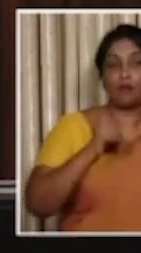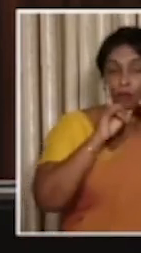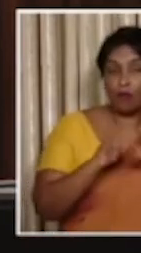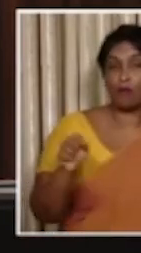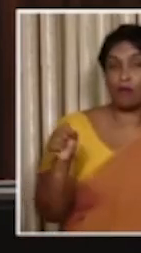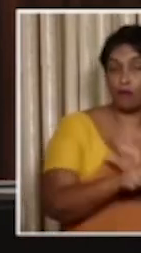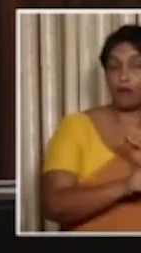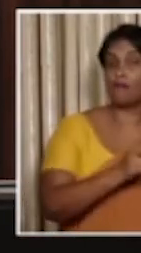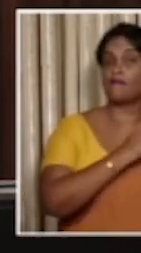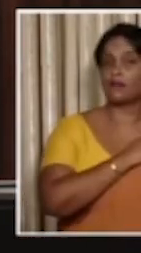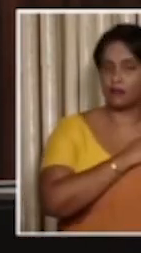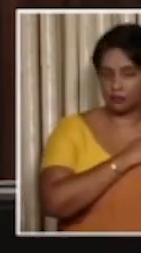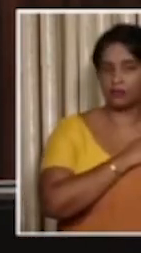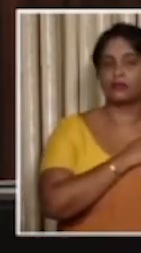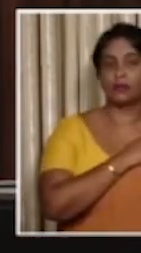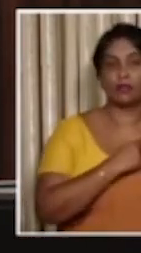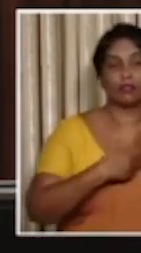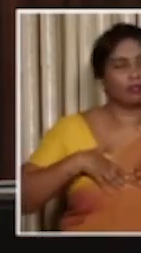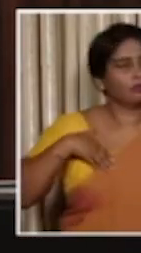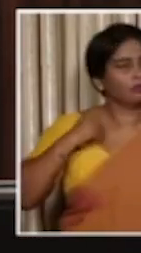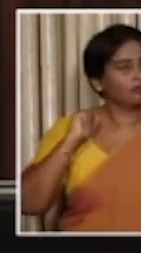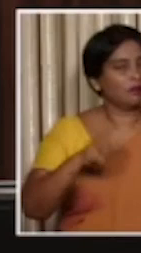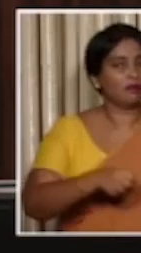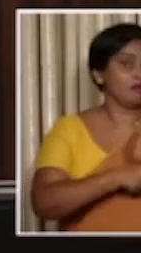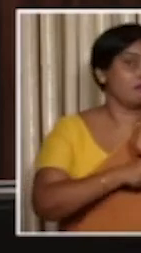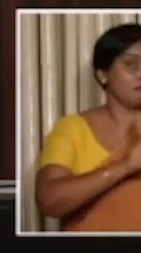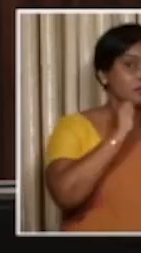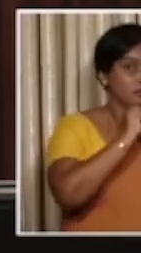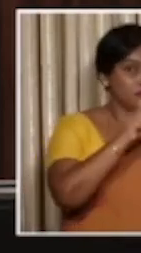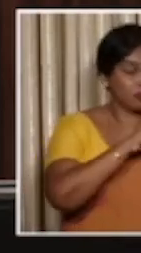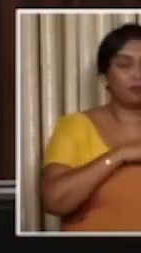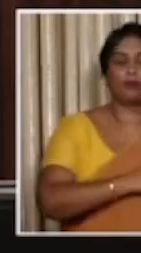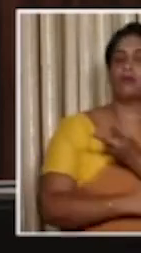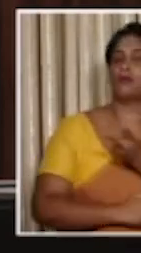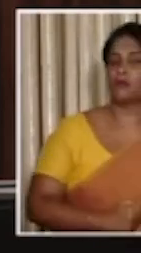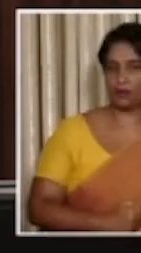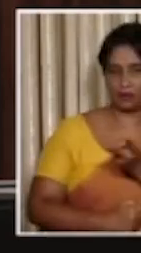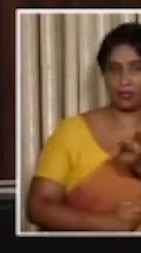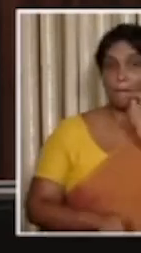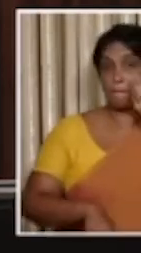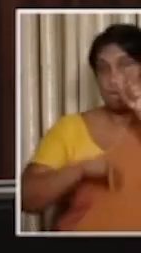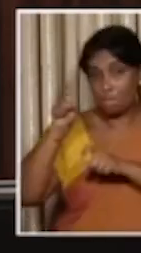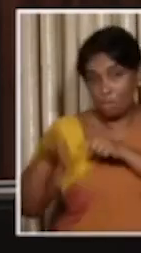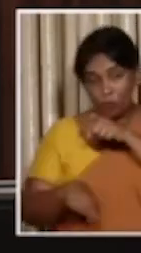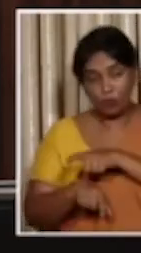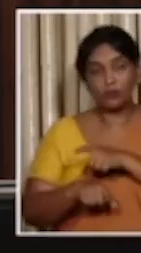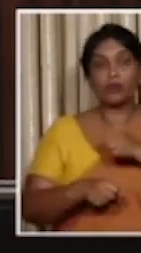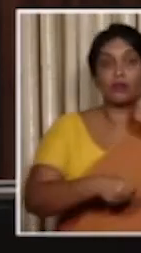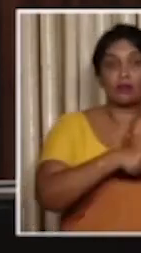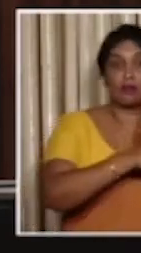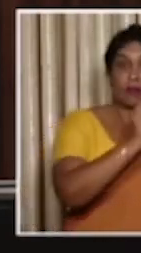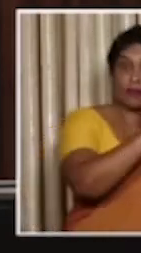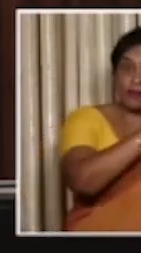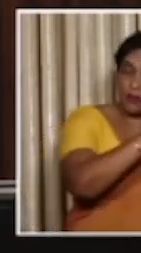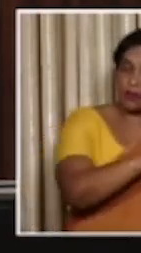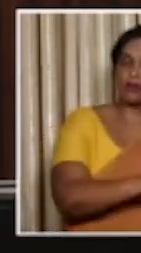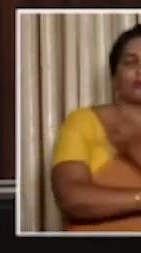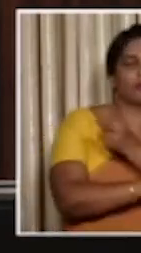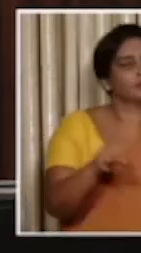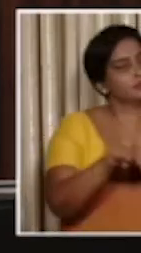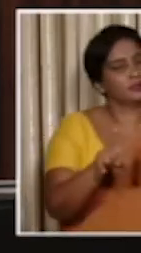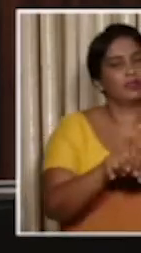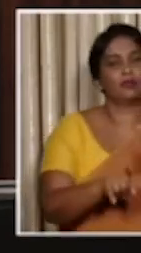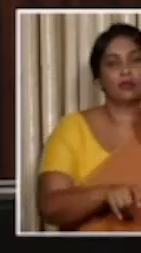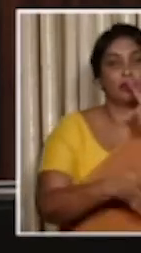පූර්ණ වගකීම තමයි තෘප්තිමත් රාජ්‍ය සේවයක් දෙපාර්ශ්වයටම ජනතාවට සහ එහි වැඩ කරන අයට. එනිසා